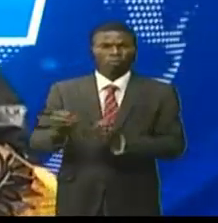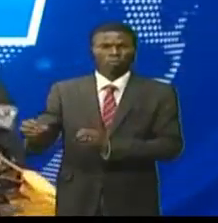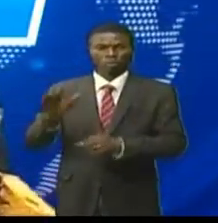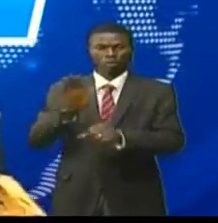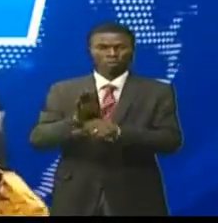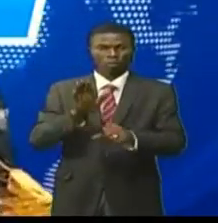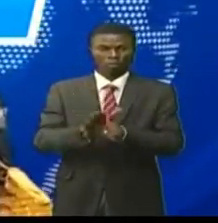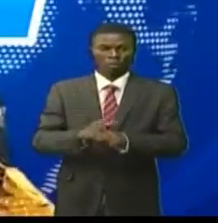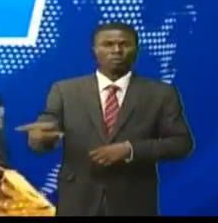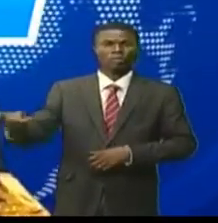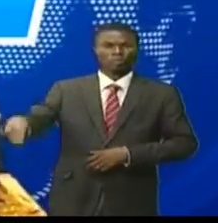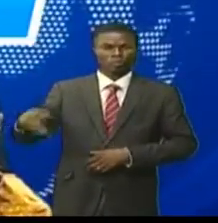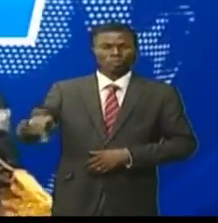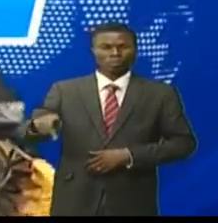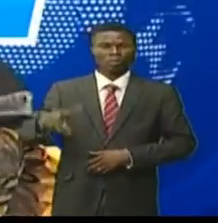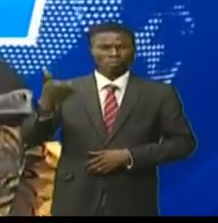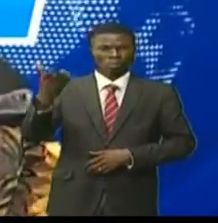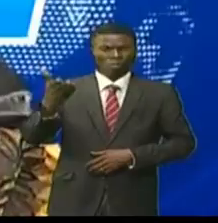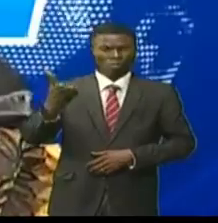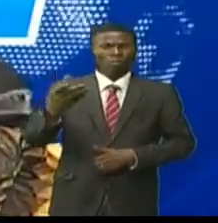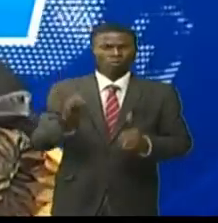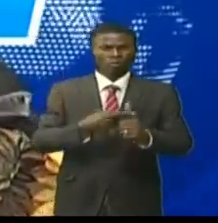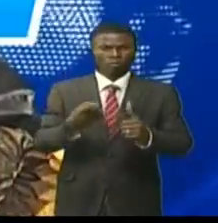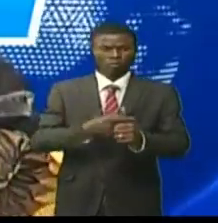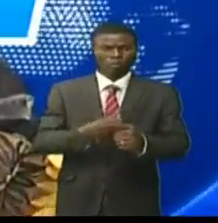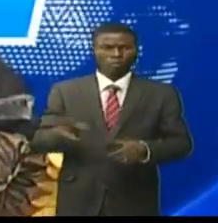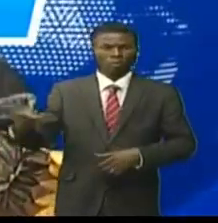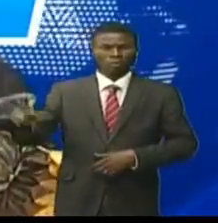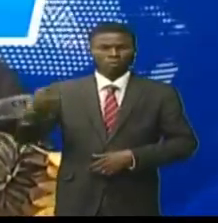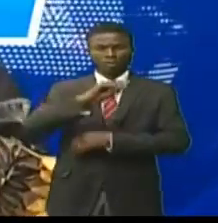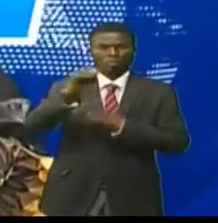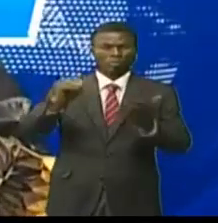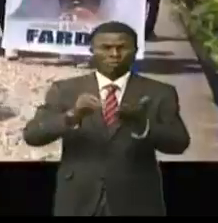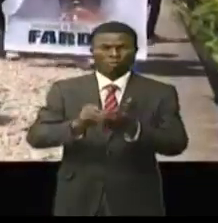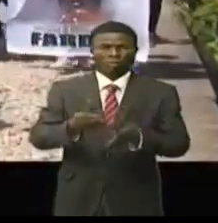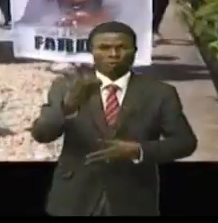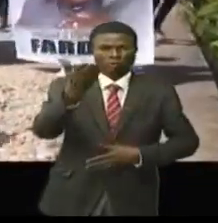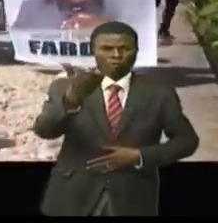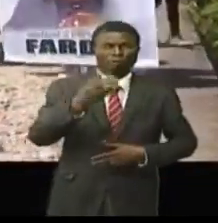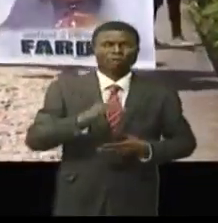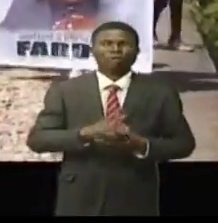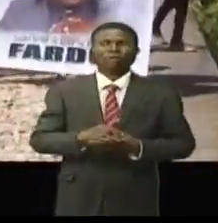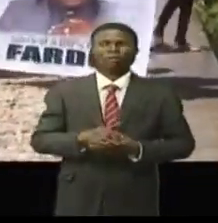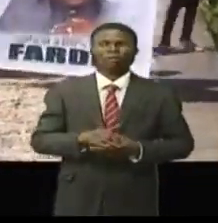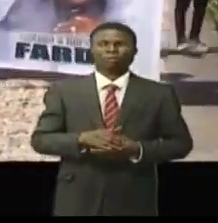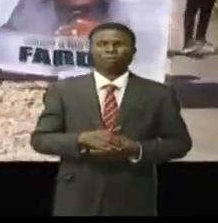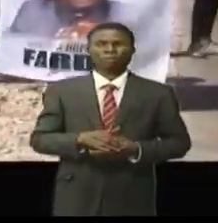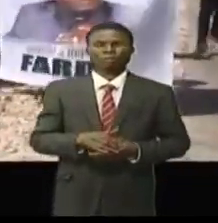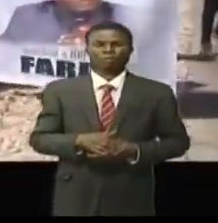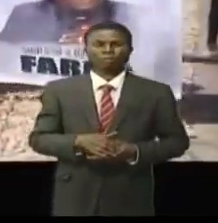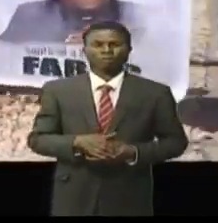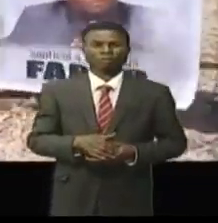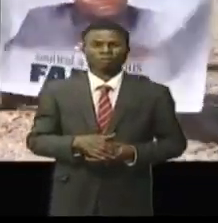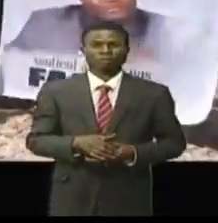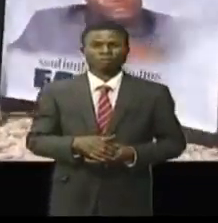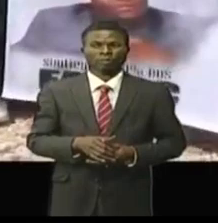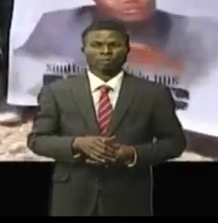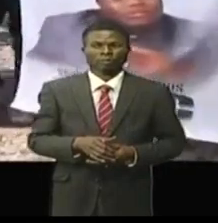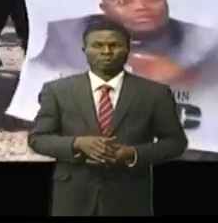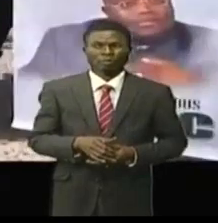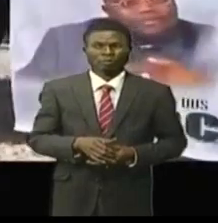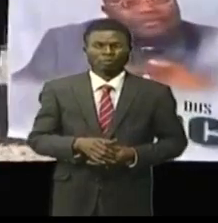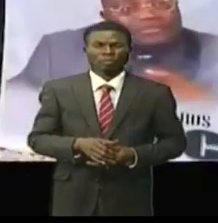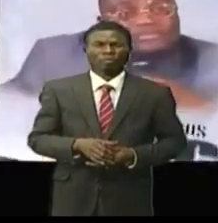plusieurs chefs-lieux des provinces, notamment le Kasaï central. C'est une façon d'encourager les vaillants soldats qui sont au